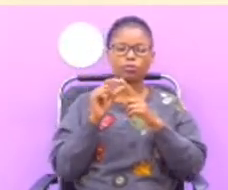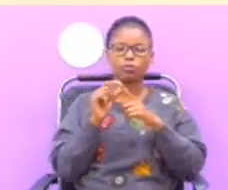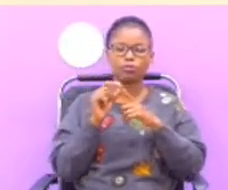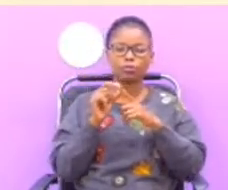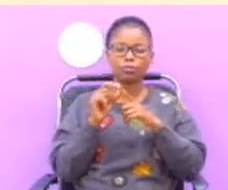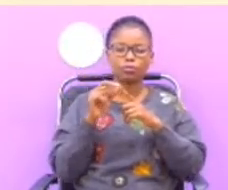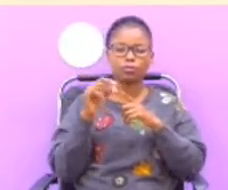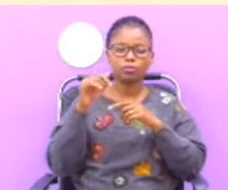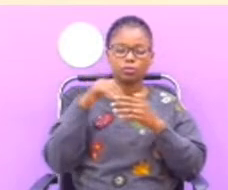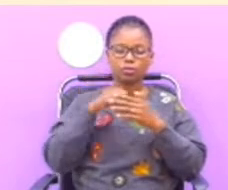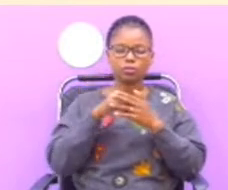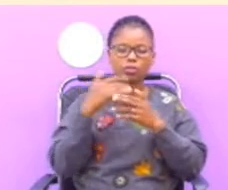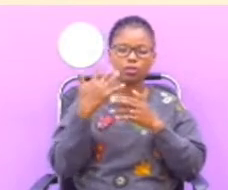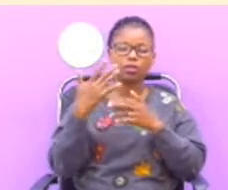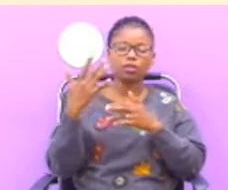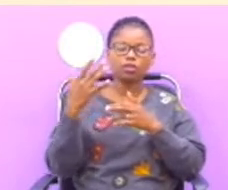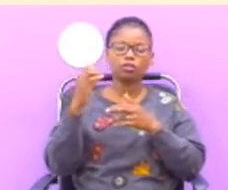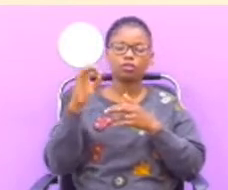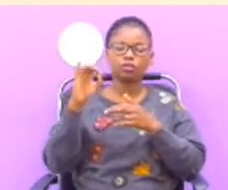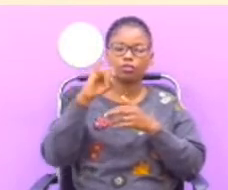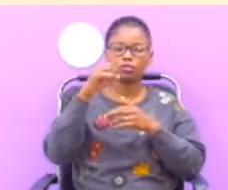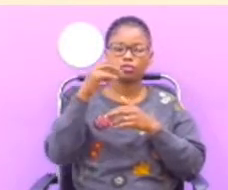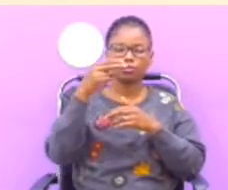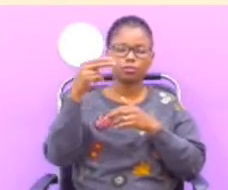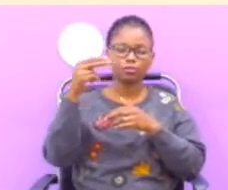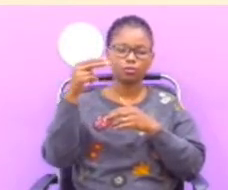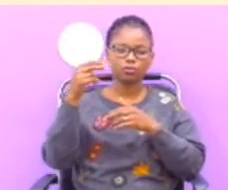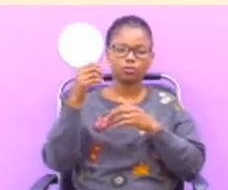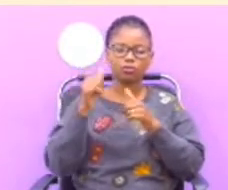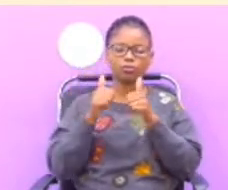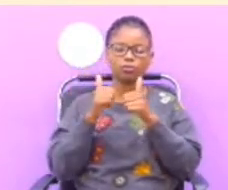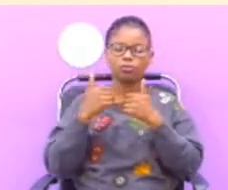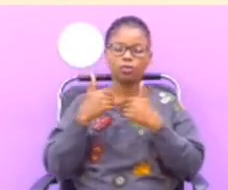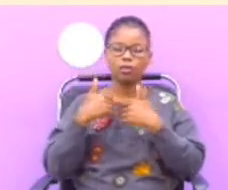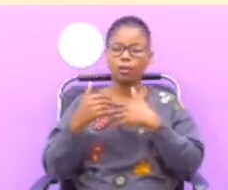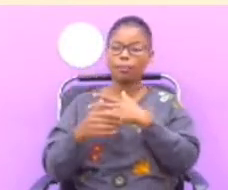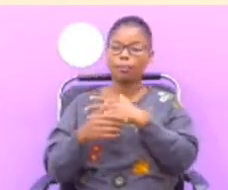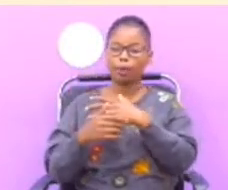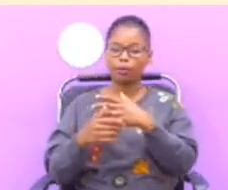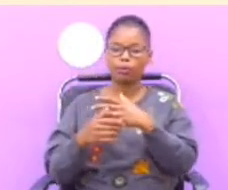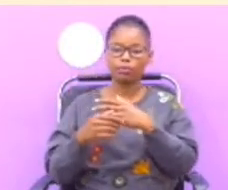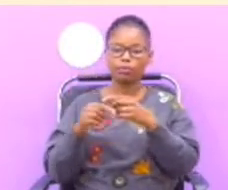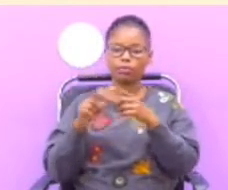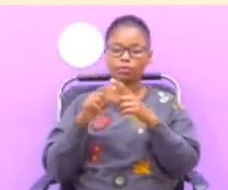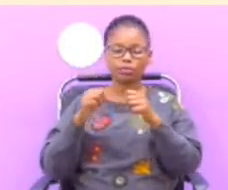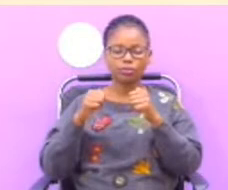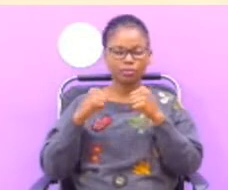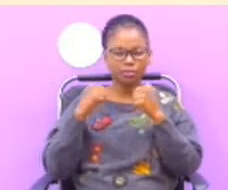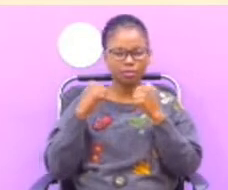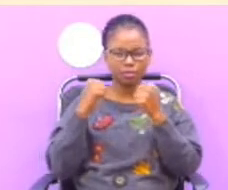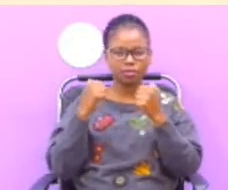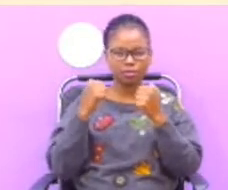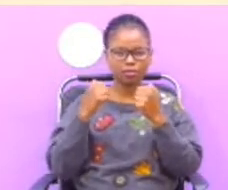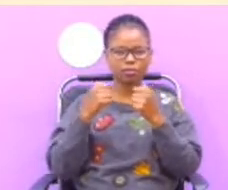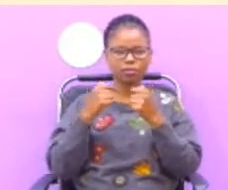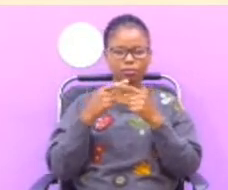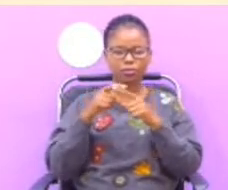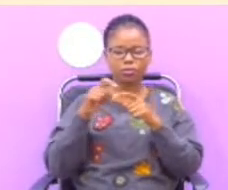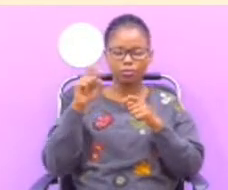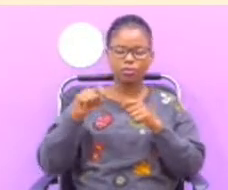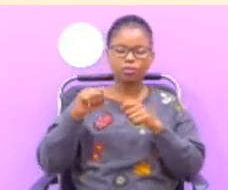guoko kwa Jehova guoko kwa Ngai ũrĩa ũrĩ hinya guoko kwa Ngai ũrĩa ũrĩ ũhoti no kũrĩ gũkinyĩra